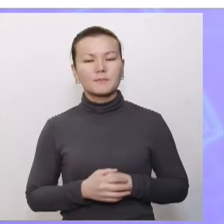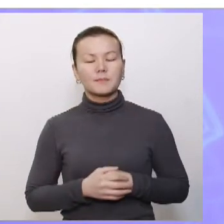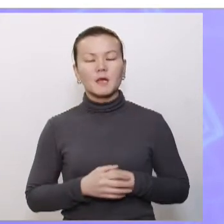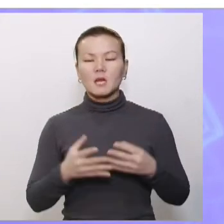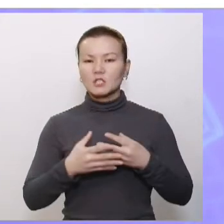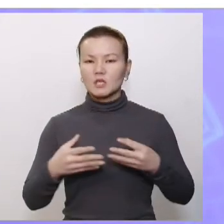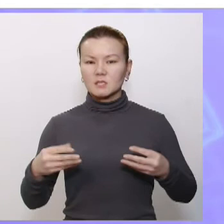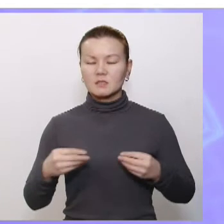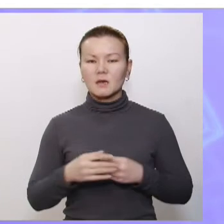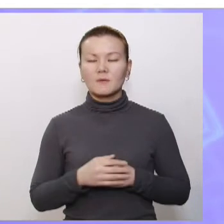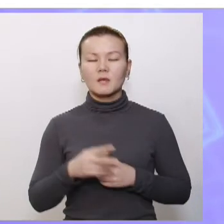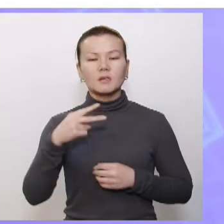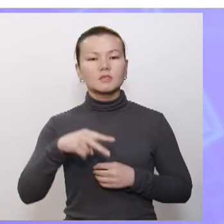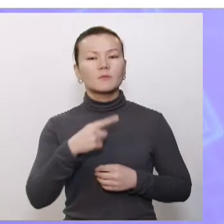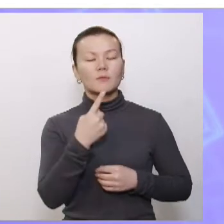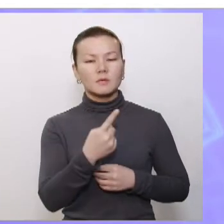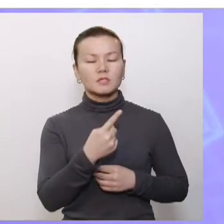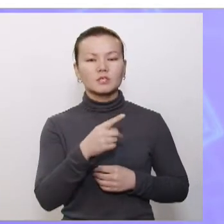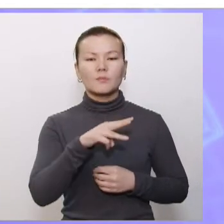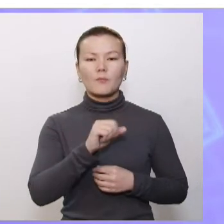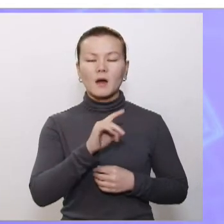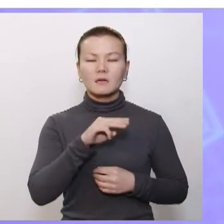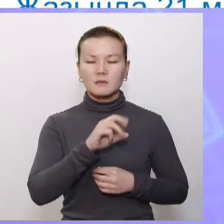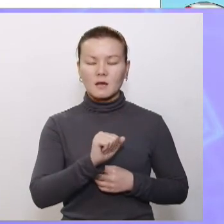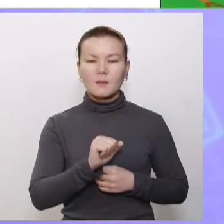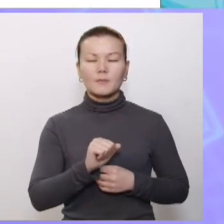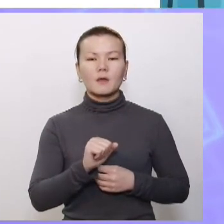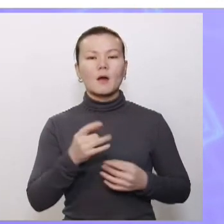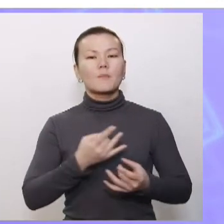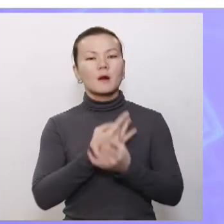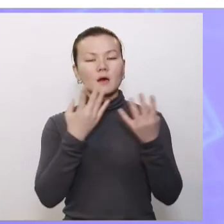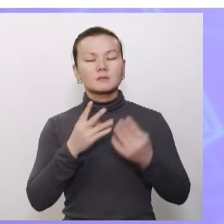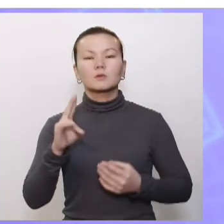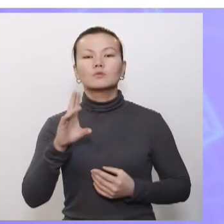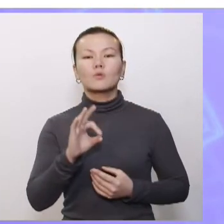Jazında 21-ci martta Noruz mayramı bolot.